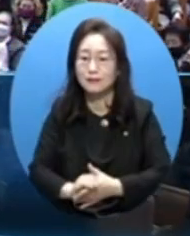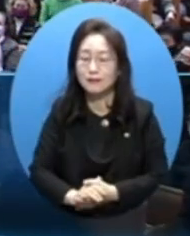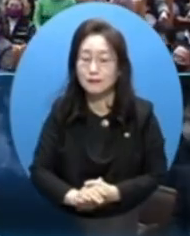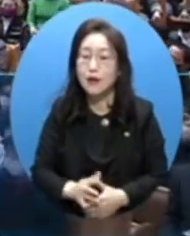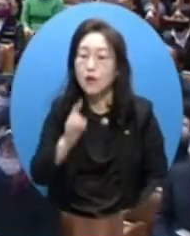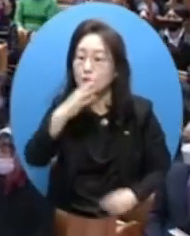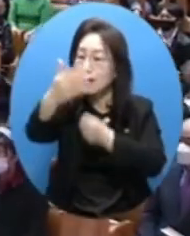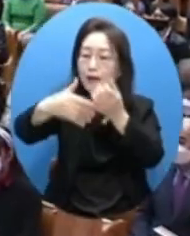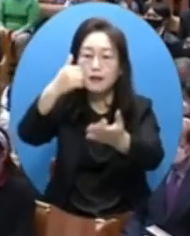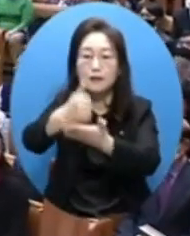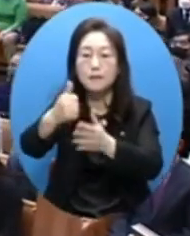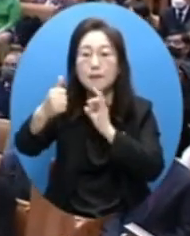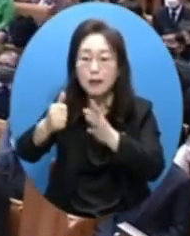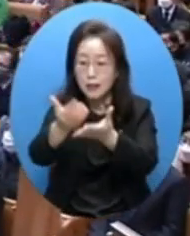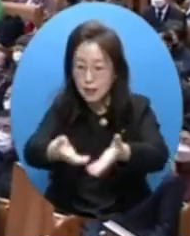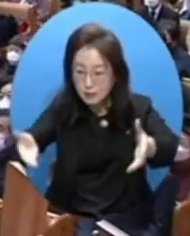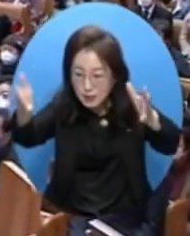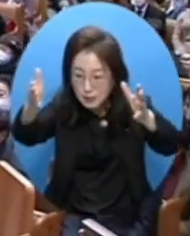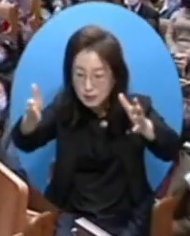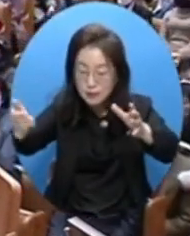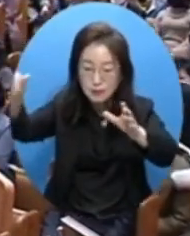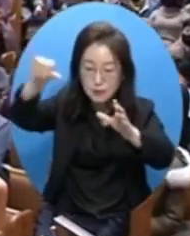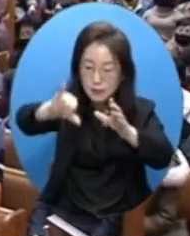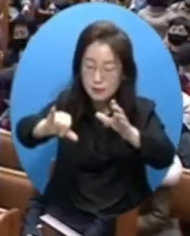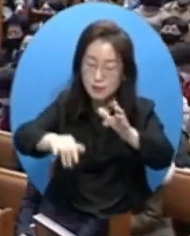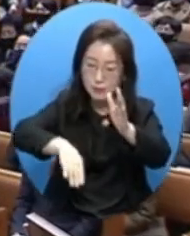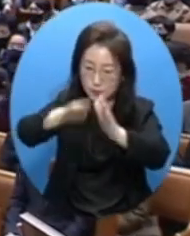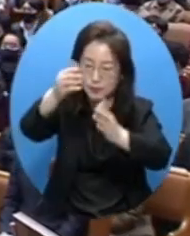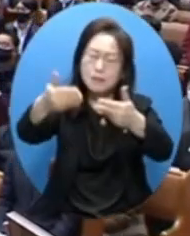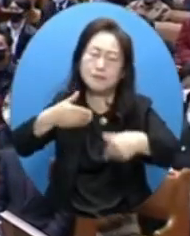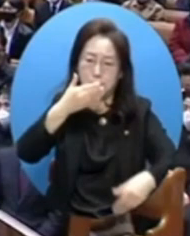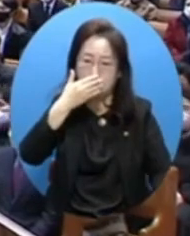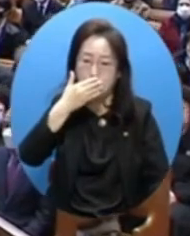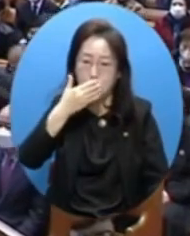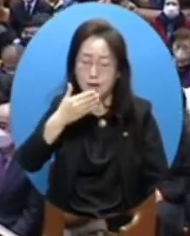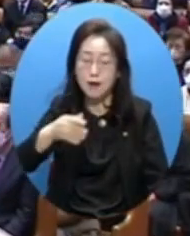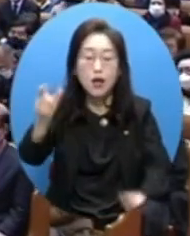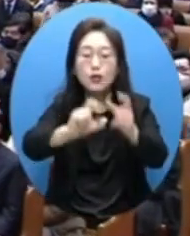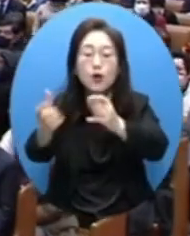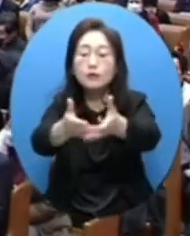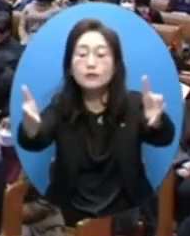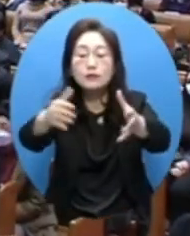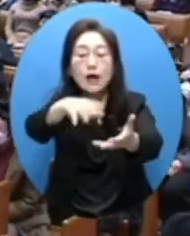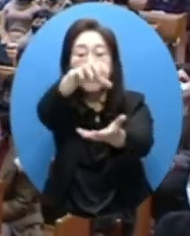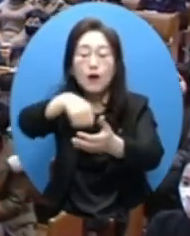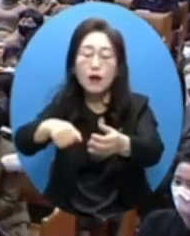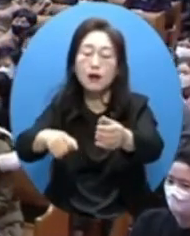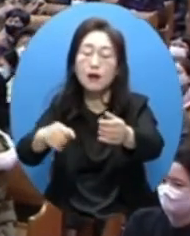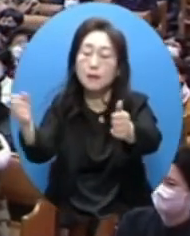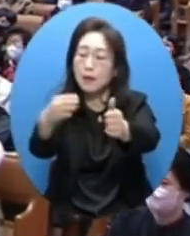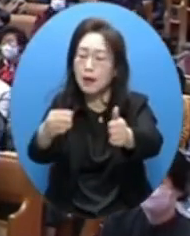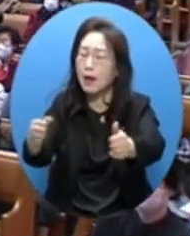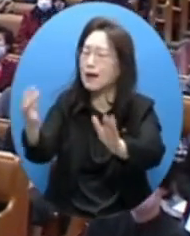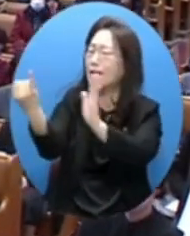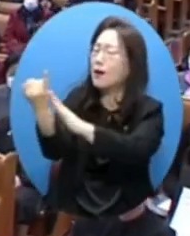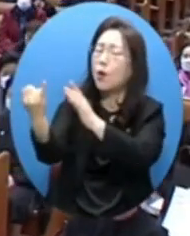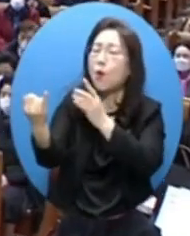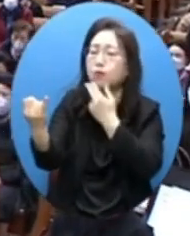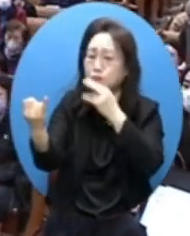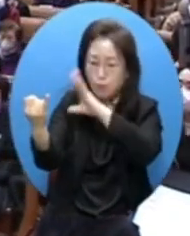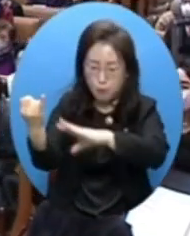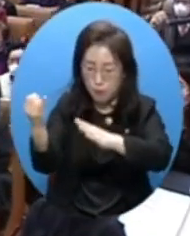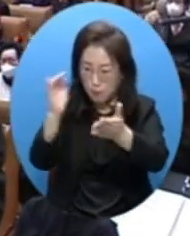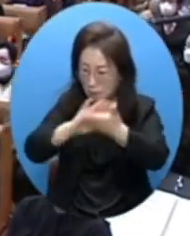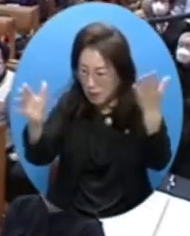오직 하나님만이 우리의 빈 그릇을 채우시는 것입니다. 그릇을 더 가져와라. 이제 그릇이 없습니다. 어머니, 모든 그릇이